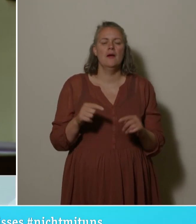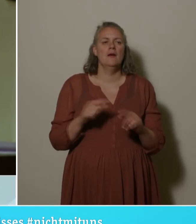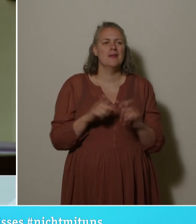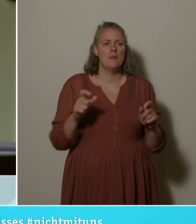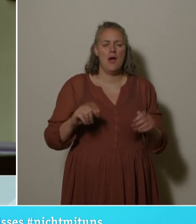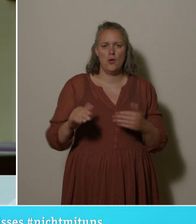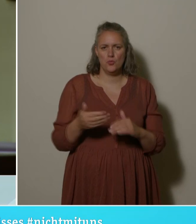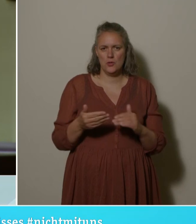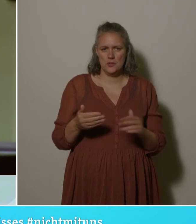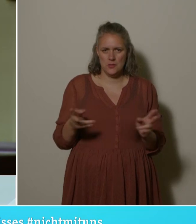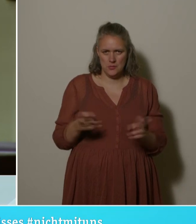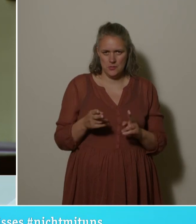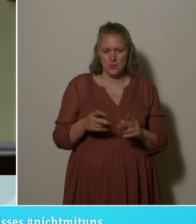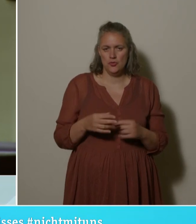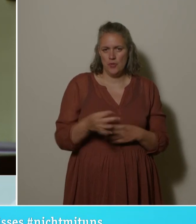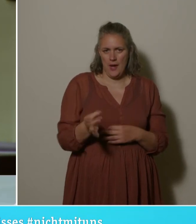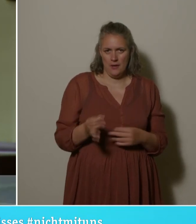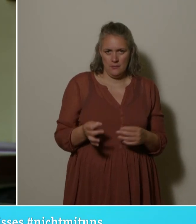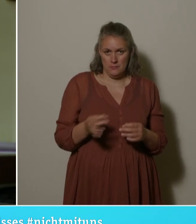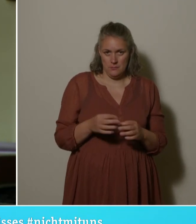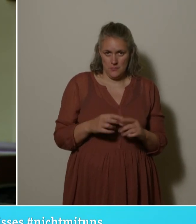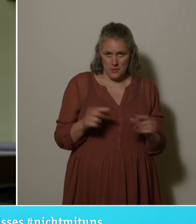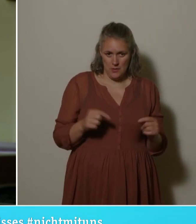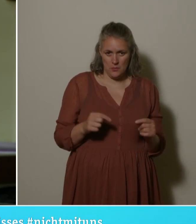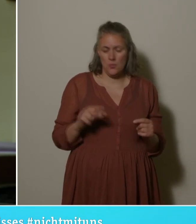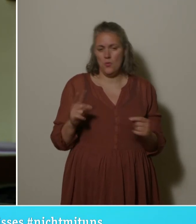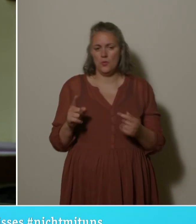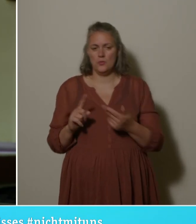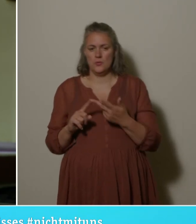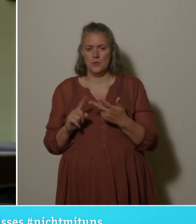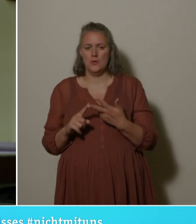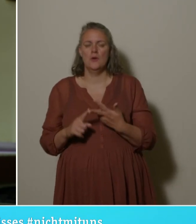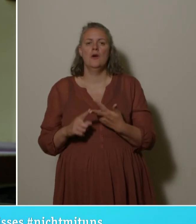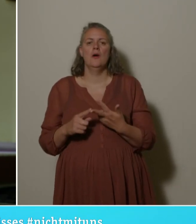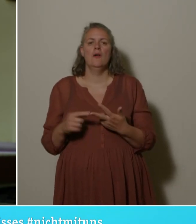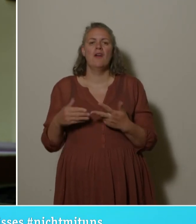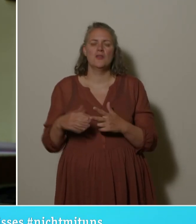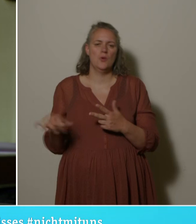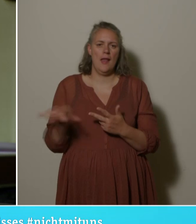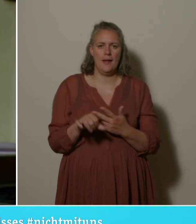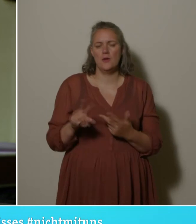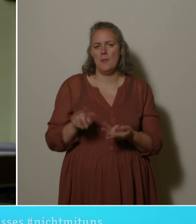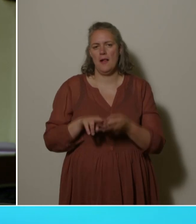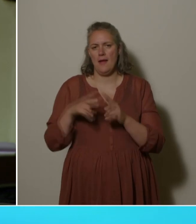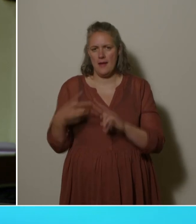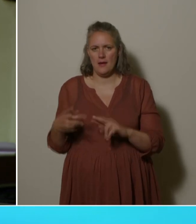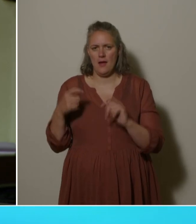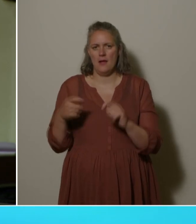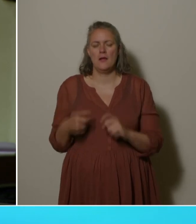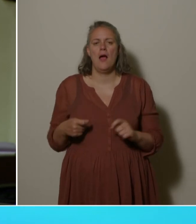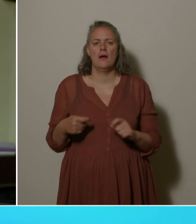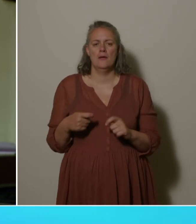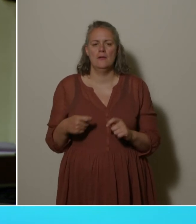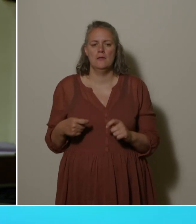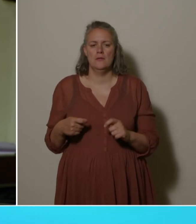Kurzstreckenticket und den nochmals geänderten Antrag der Änderungsantrag der Fraktion Die Linke zum Tagesordnungspunkt 10, der